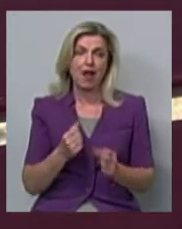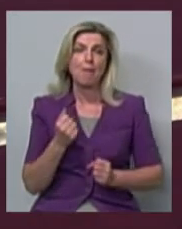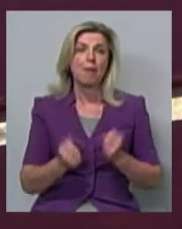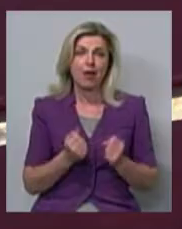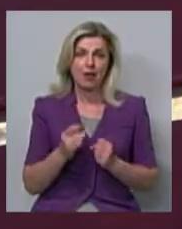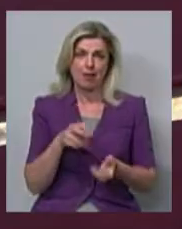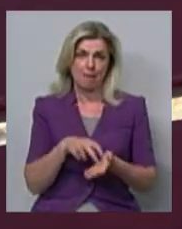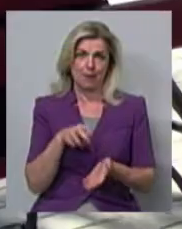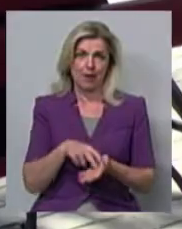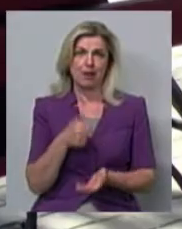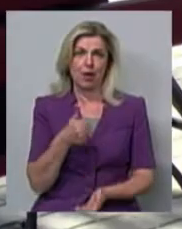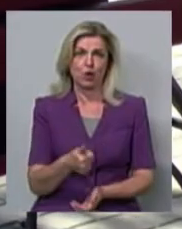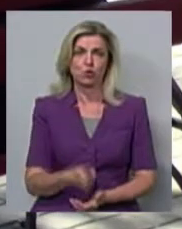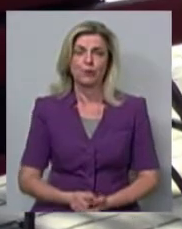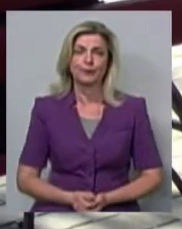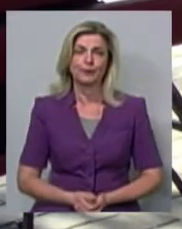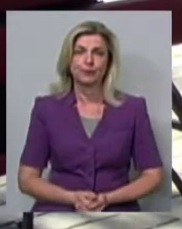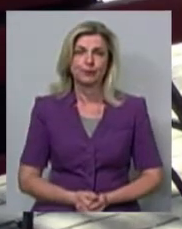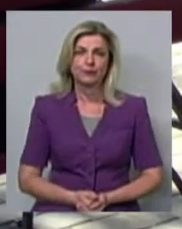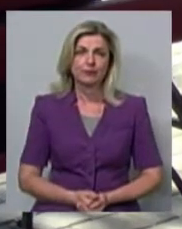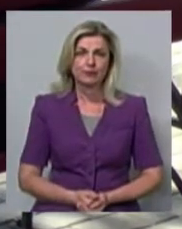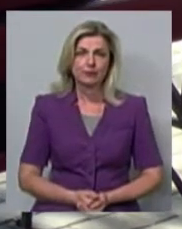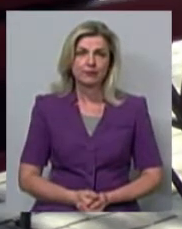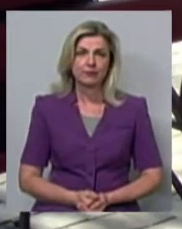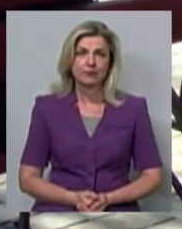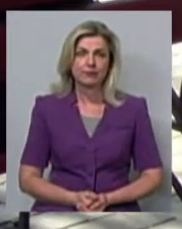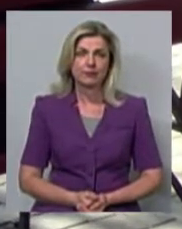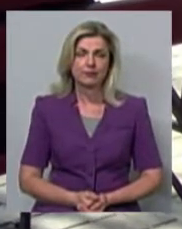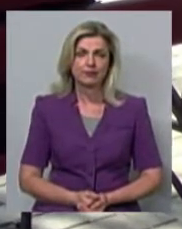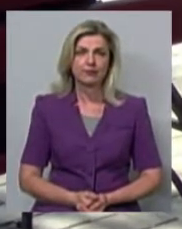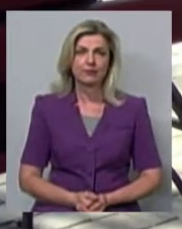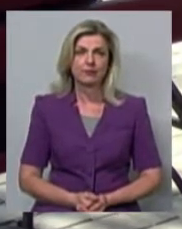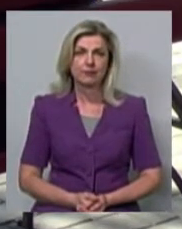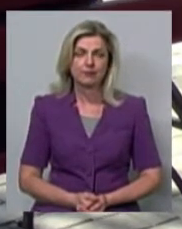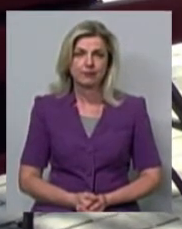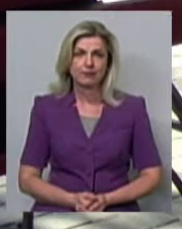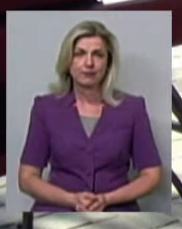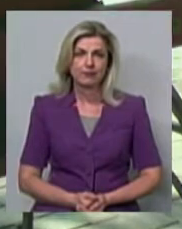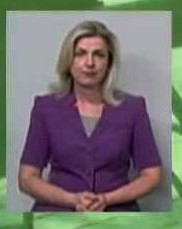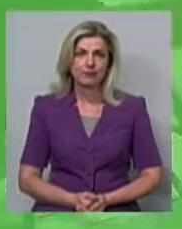хорошо. Тетяна Макушева, Євген Сержук. Новини на Суспільному. Миколаїв.